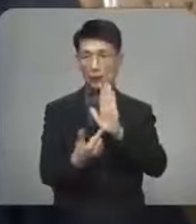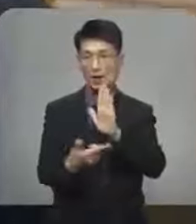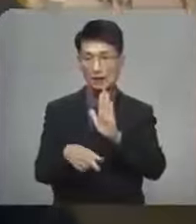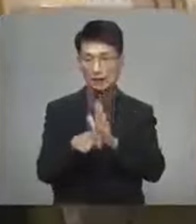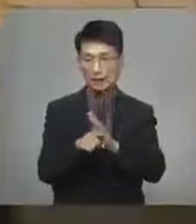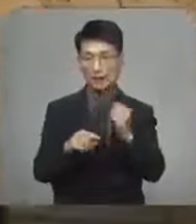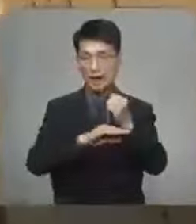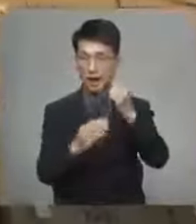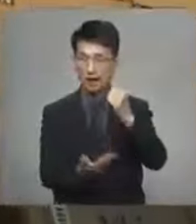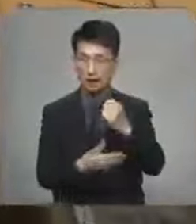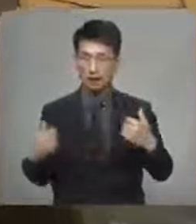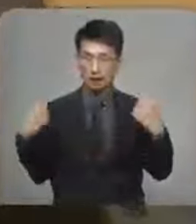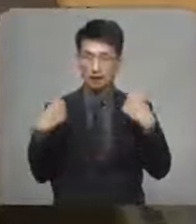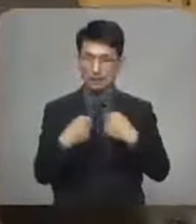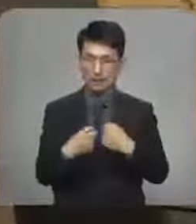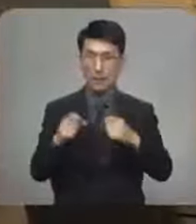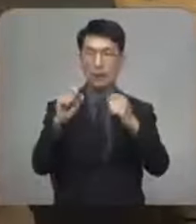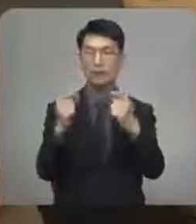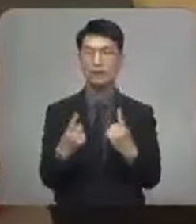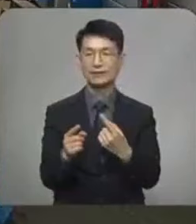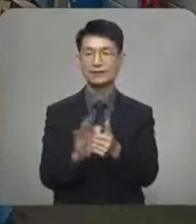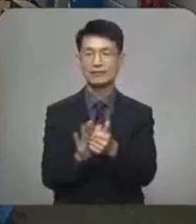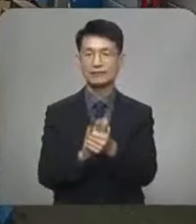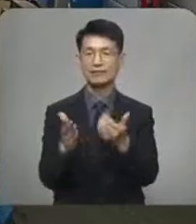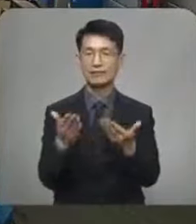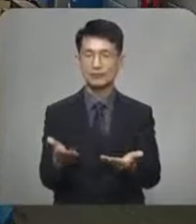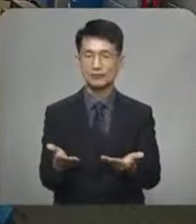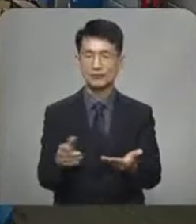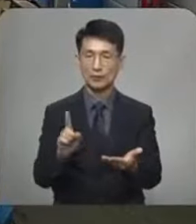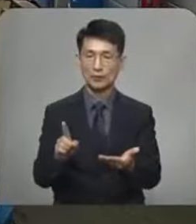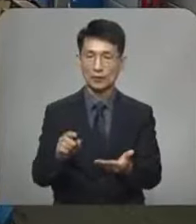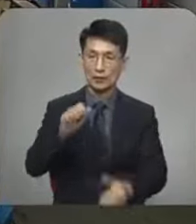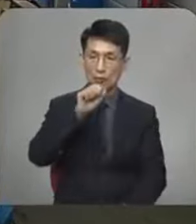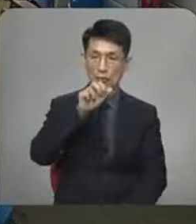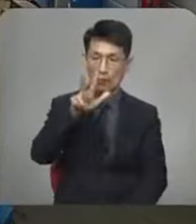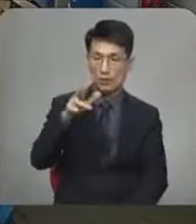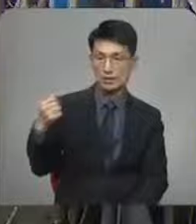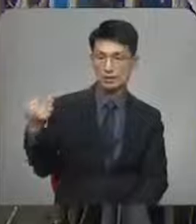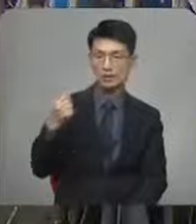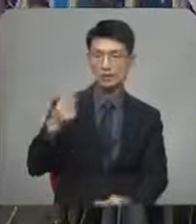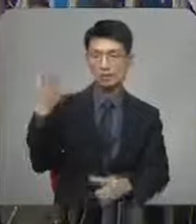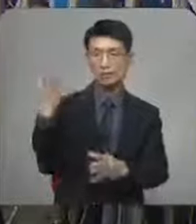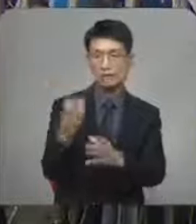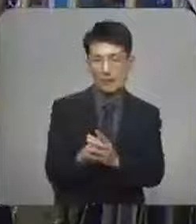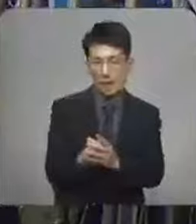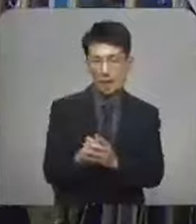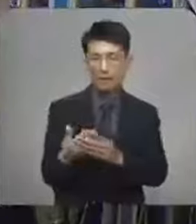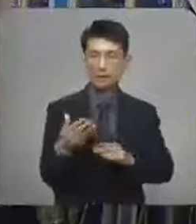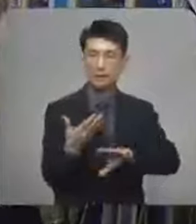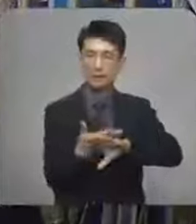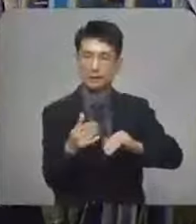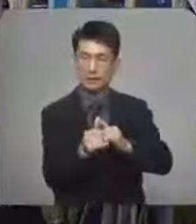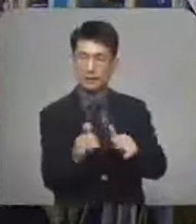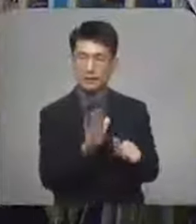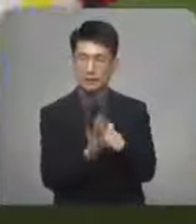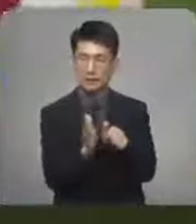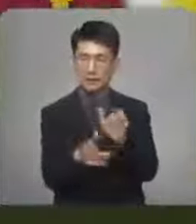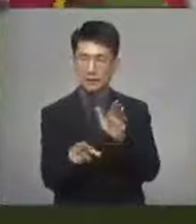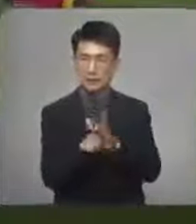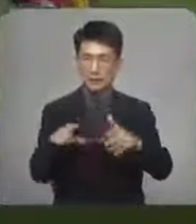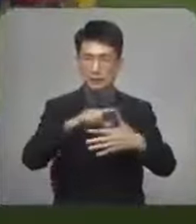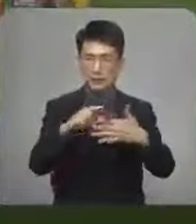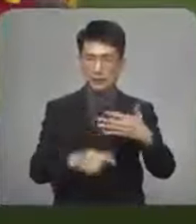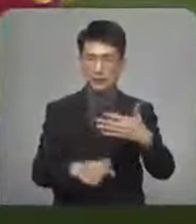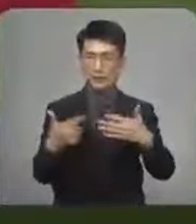할인 혜택이 제공됩니다. 올해 강릉 단오제에는 용의 기운을 담아 모두를 응원하는 내용으로 64개 프로그램이